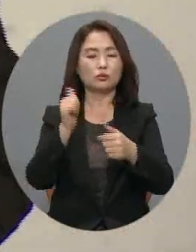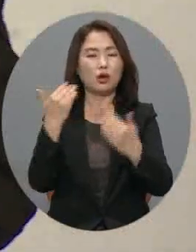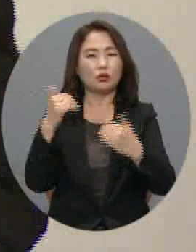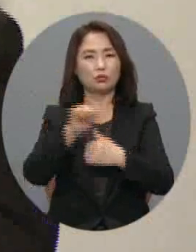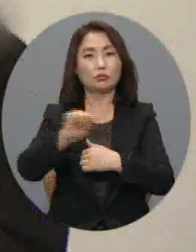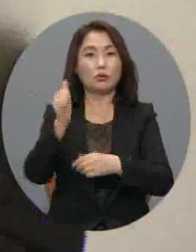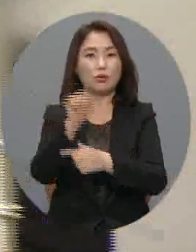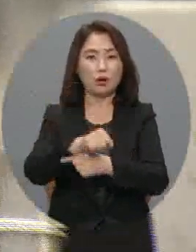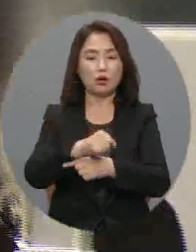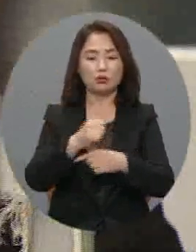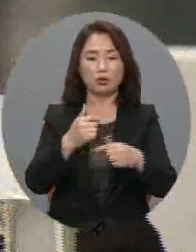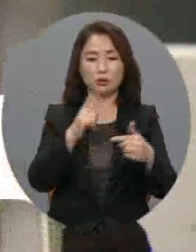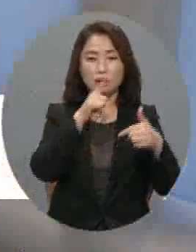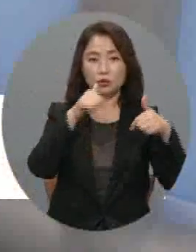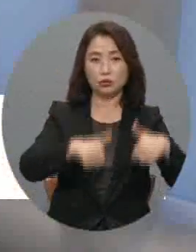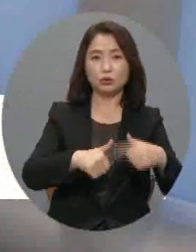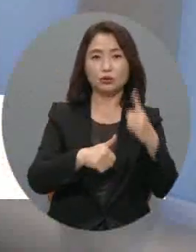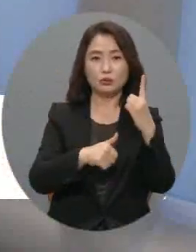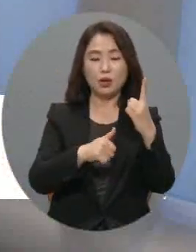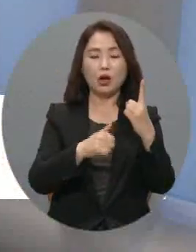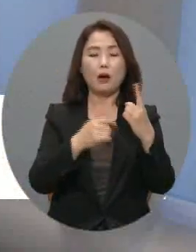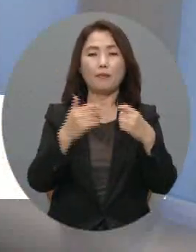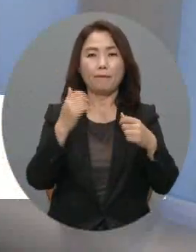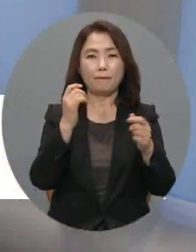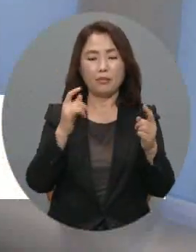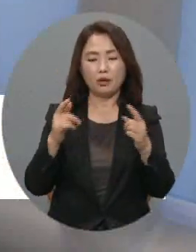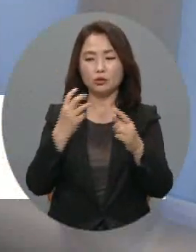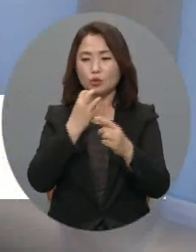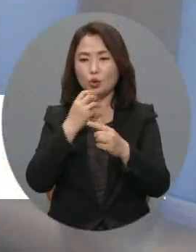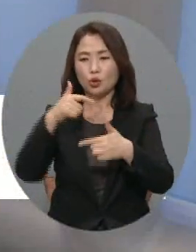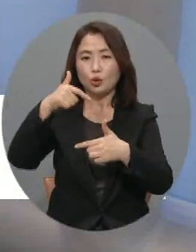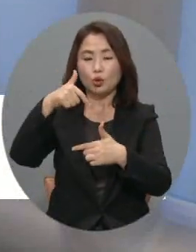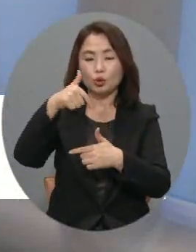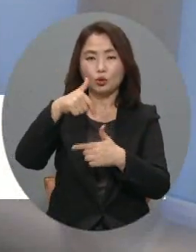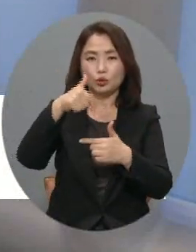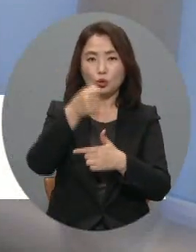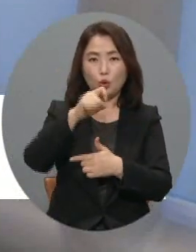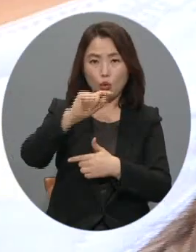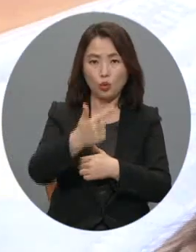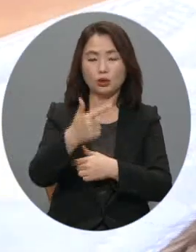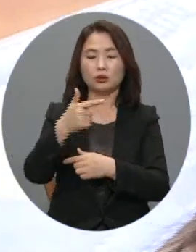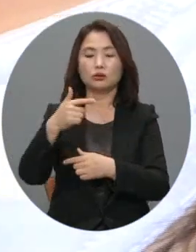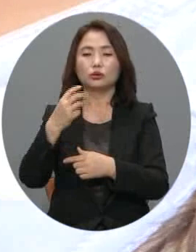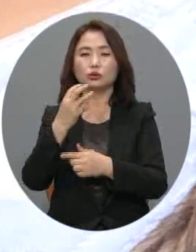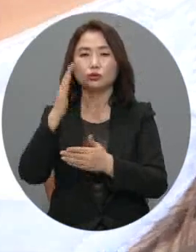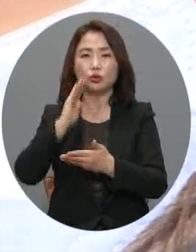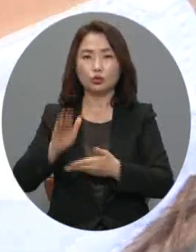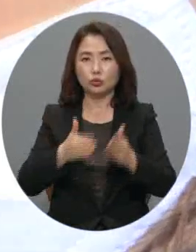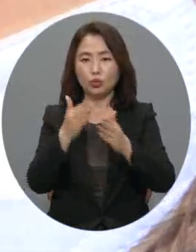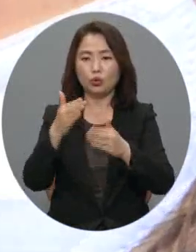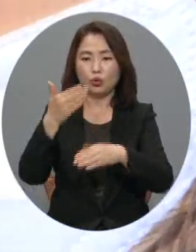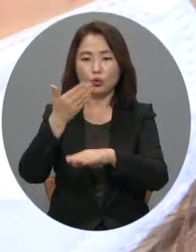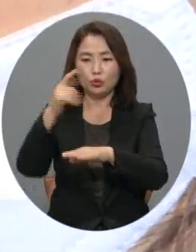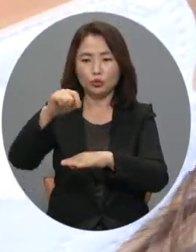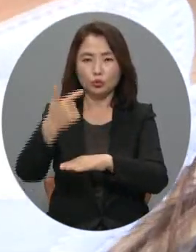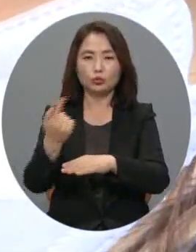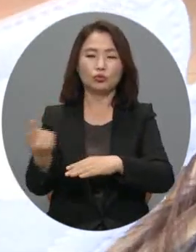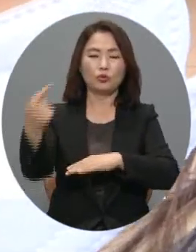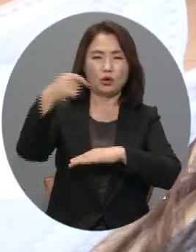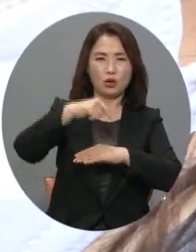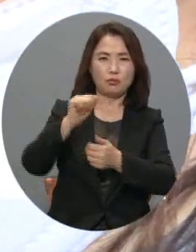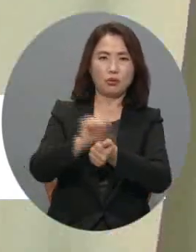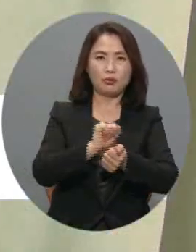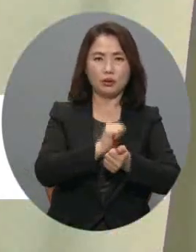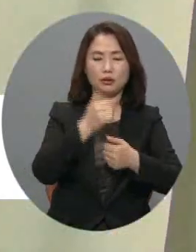분류돼 검사 받은 달서구 주민 1명을 비롯해 서울 노원구 와 청도군 등 외부에서 유입된 연쇄 감염으로